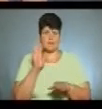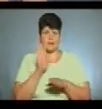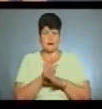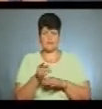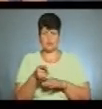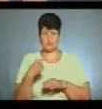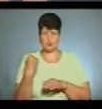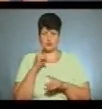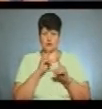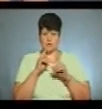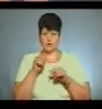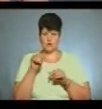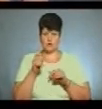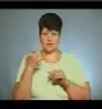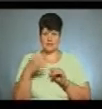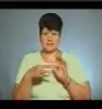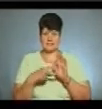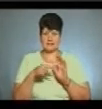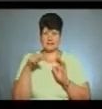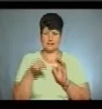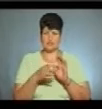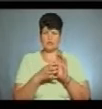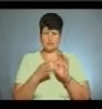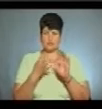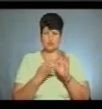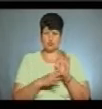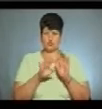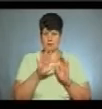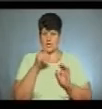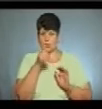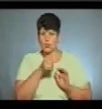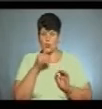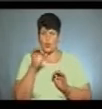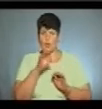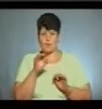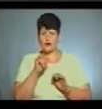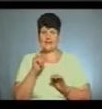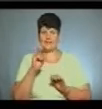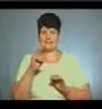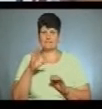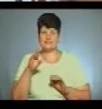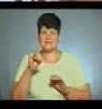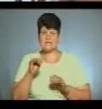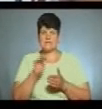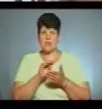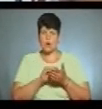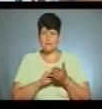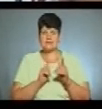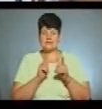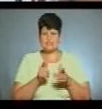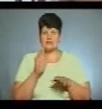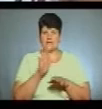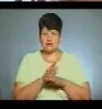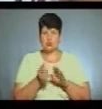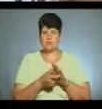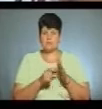Тернопільської обласної ради номер 157 від 1995 року про інвентаризаційний опис. Згідно з наказом,